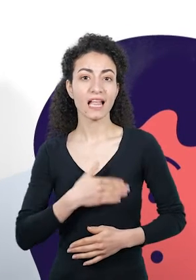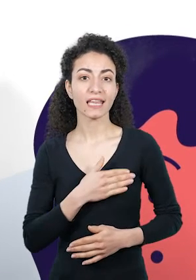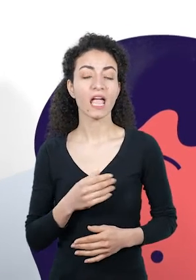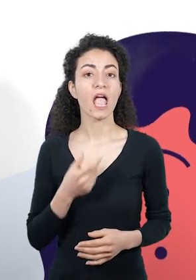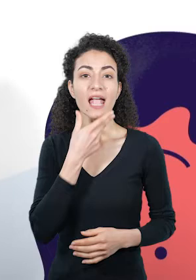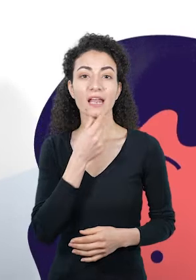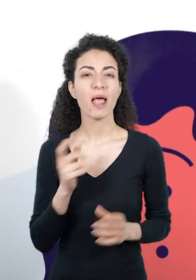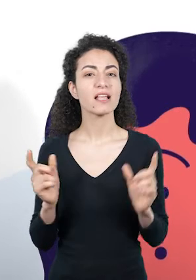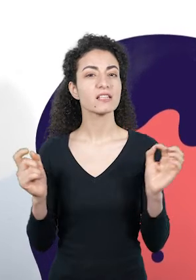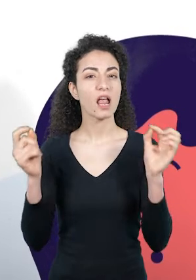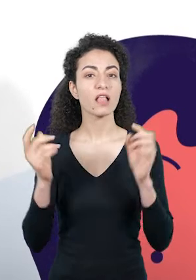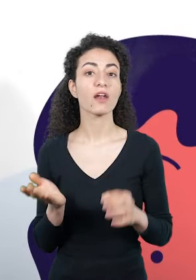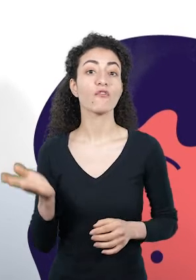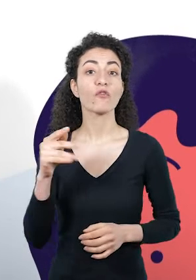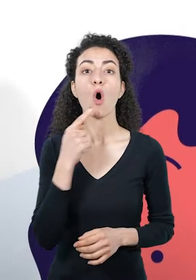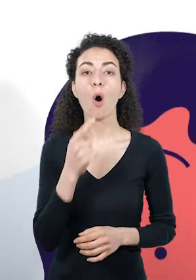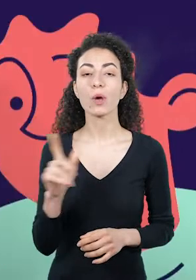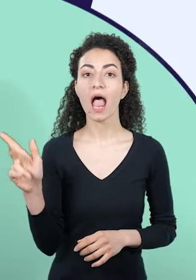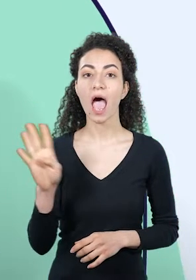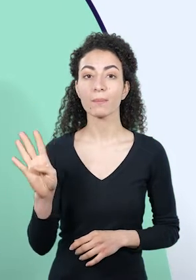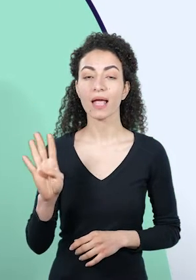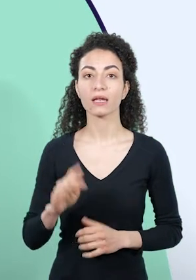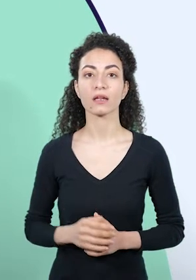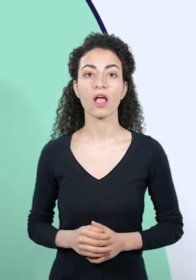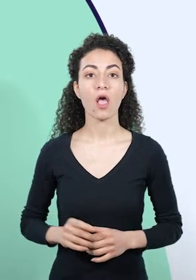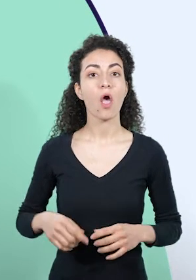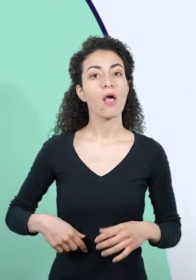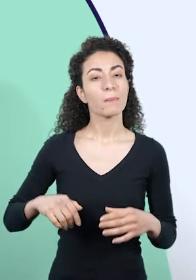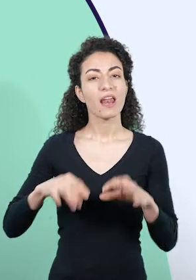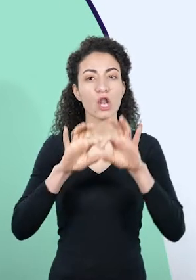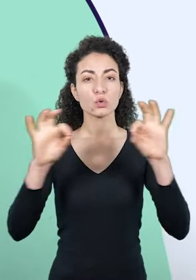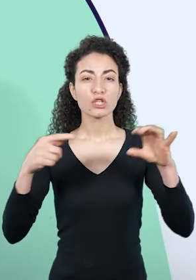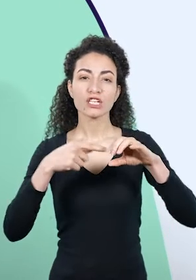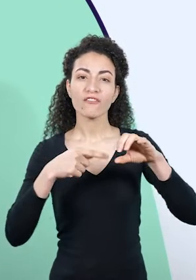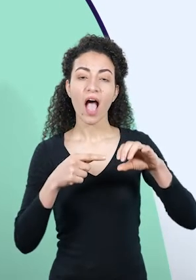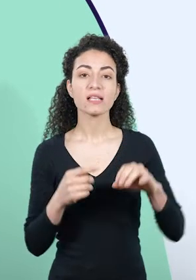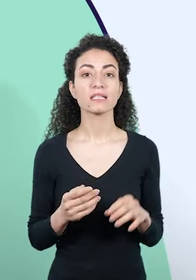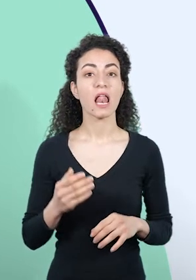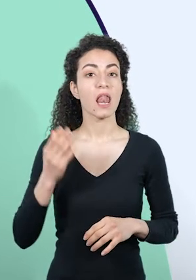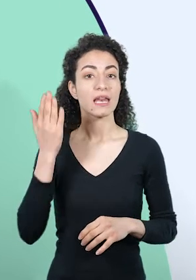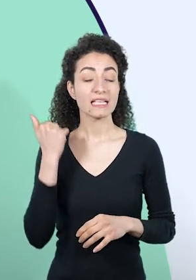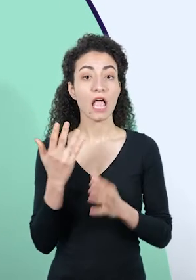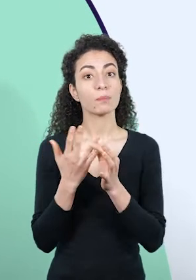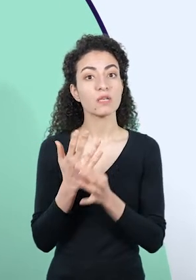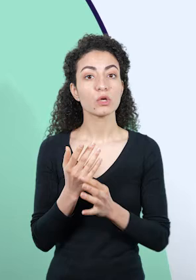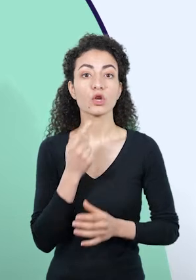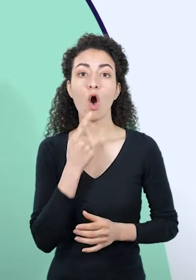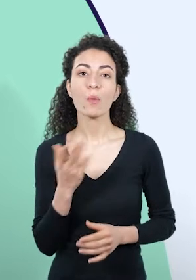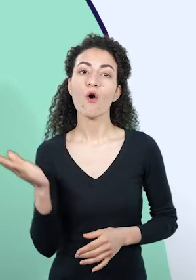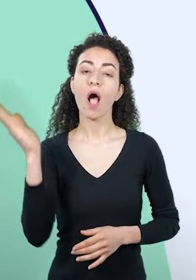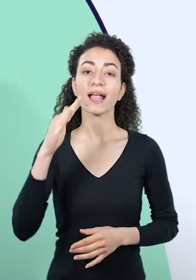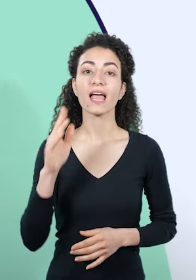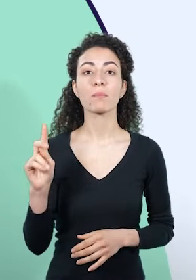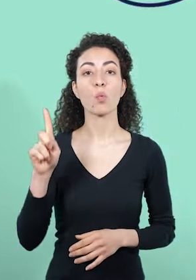للكشف المبكر عن أورام الثدي عند النساء فوق سن 40، فحص الزجاجة للكشف المبكر عن أورام عنق الرحم عند النساء المتزوجات فوق